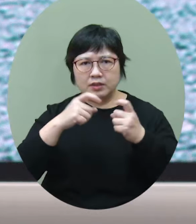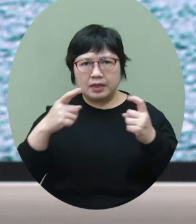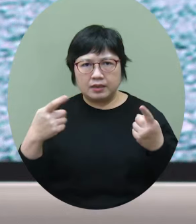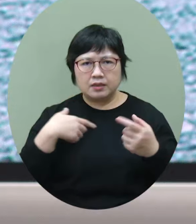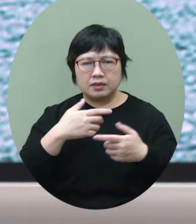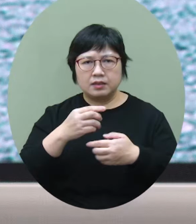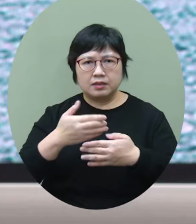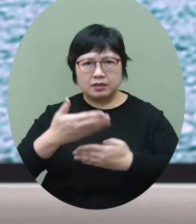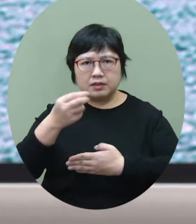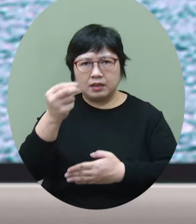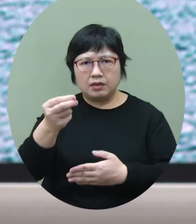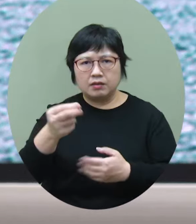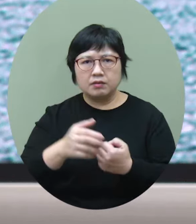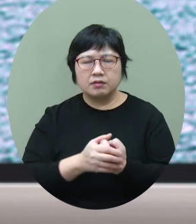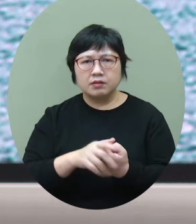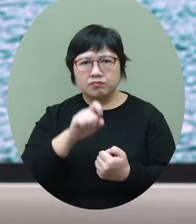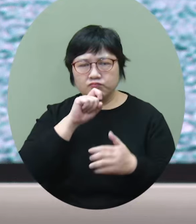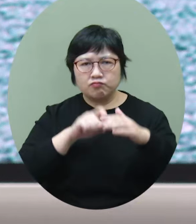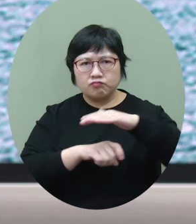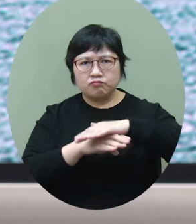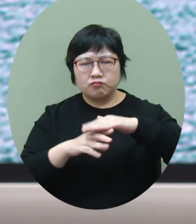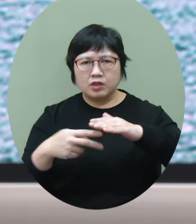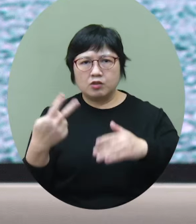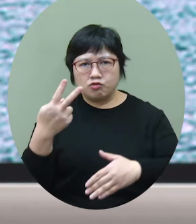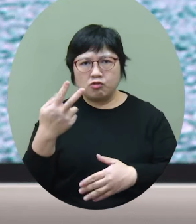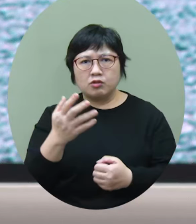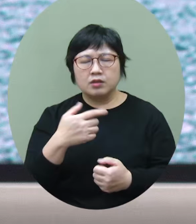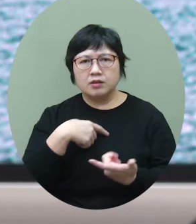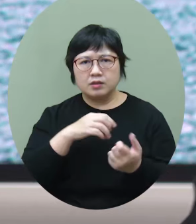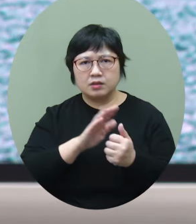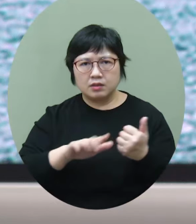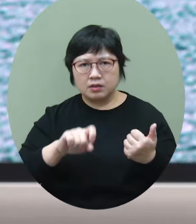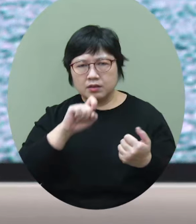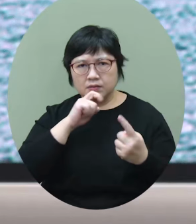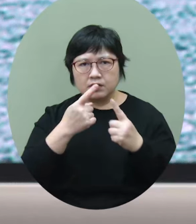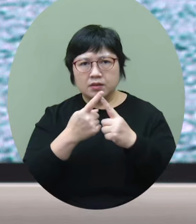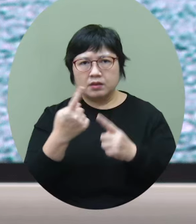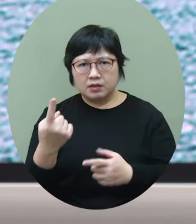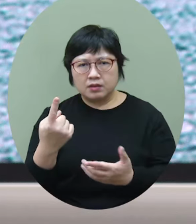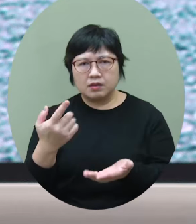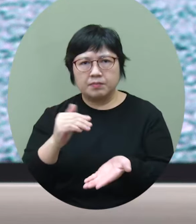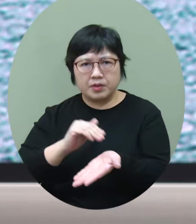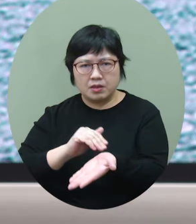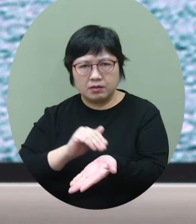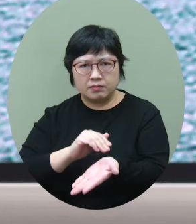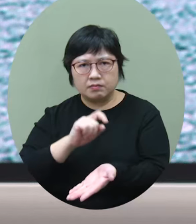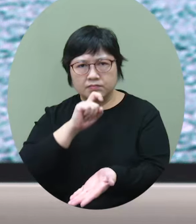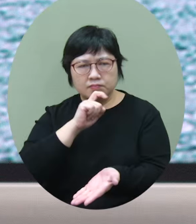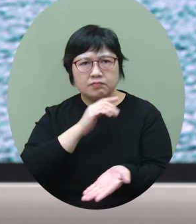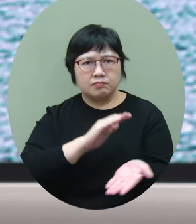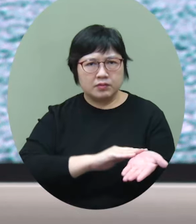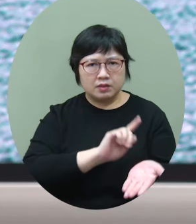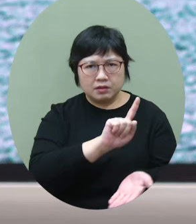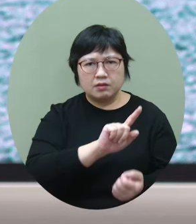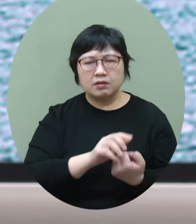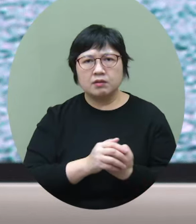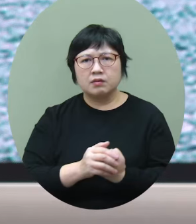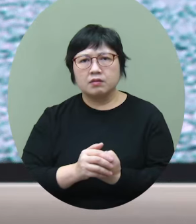有兩個單位受影響啦，就各自有一人一個病例啦。咁就佢哋